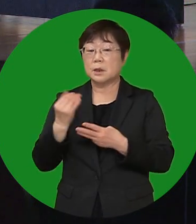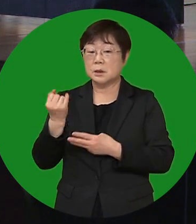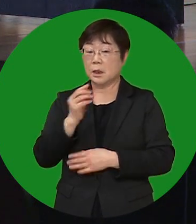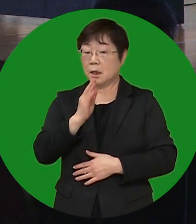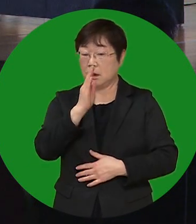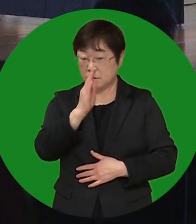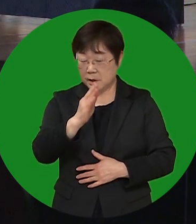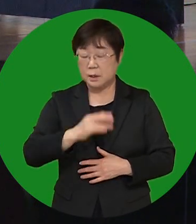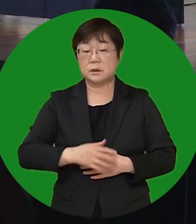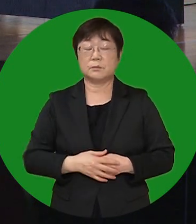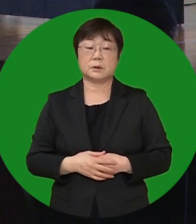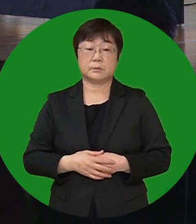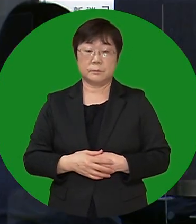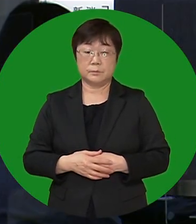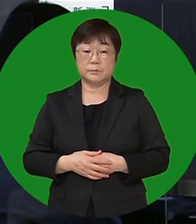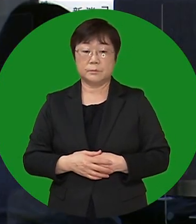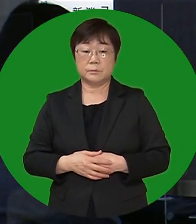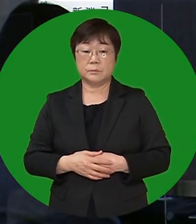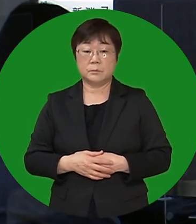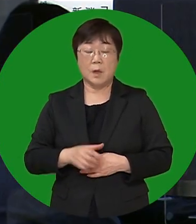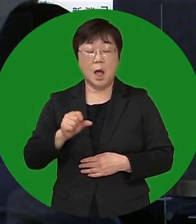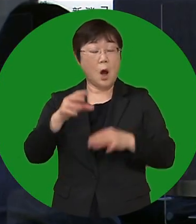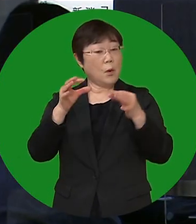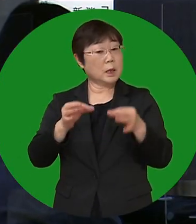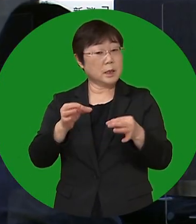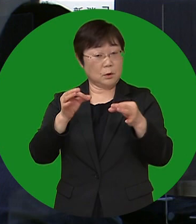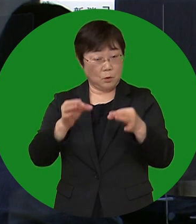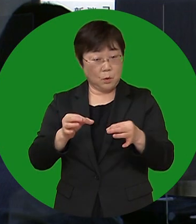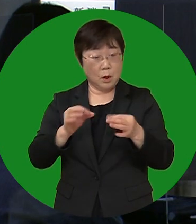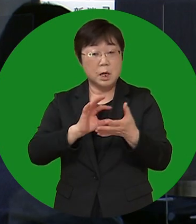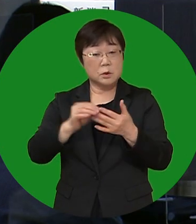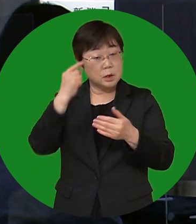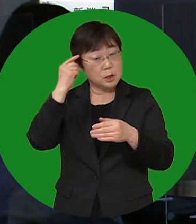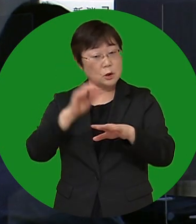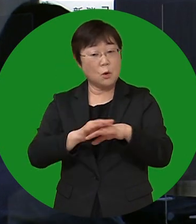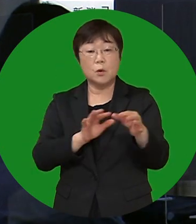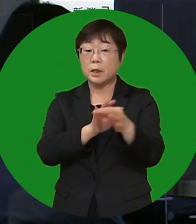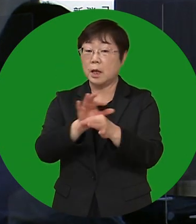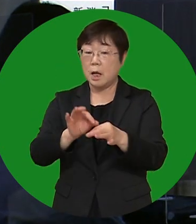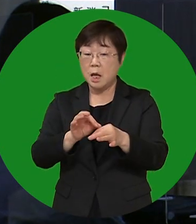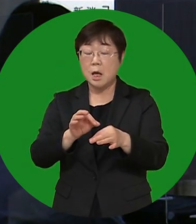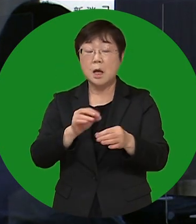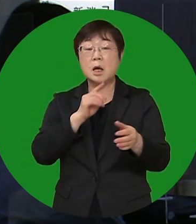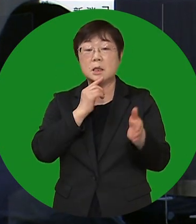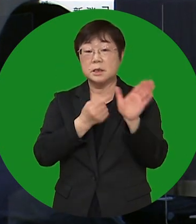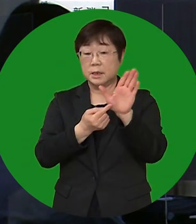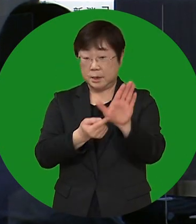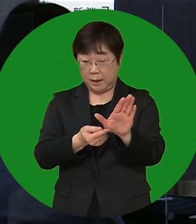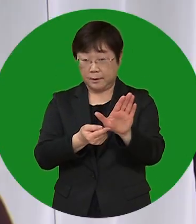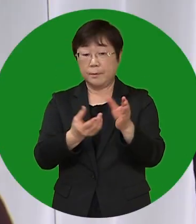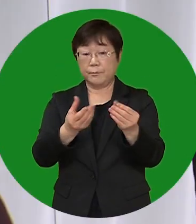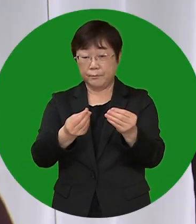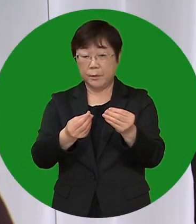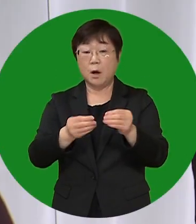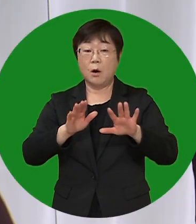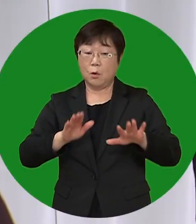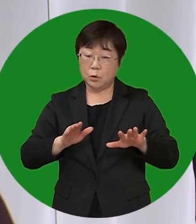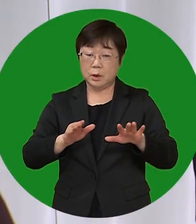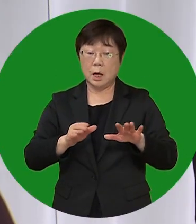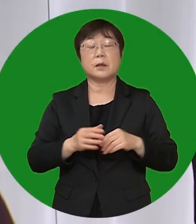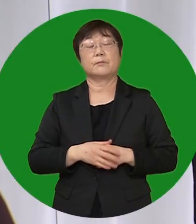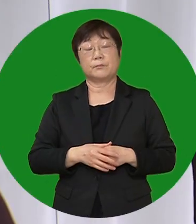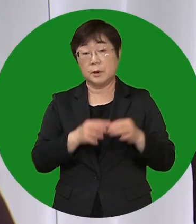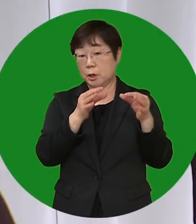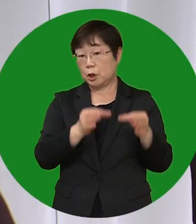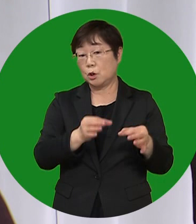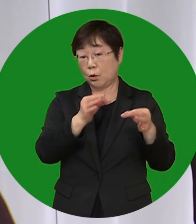あっあのああ良い子ではですね駐車し後継の実践しましてまぁ本来あの